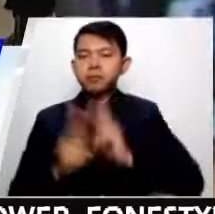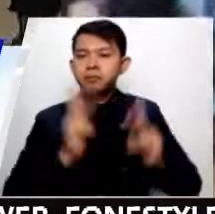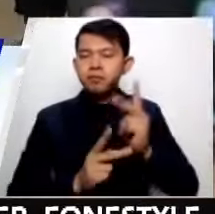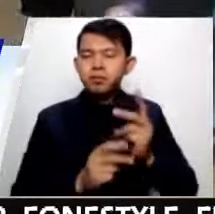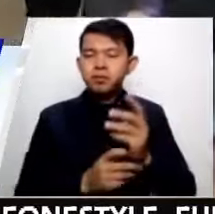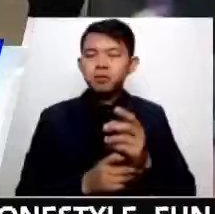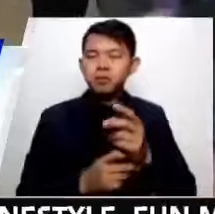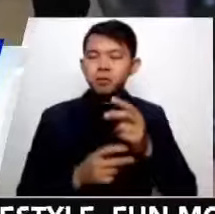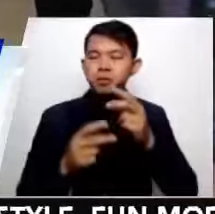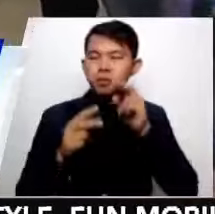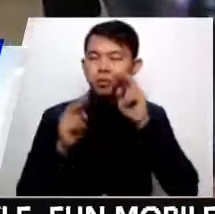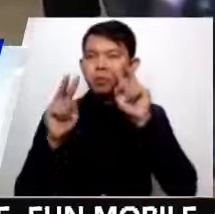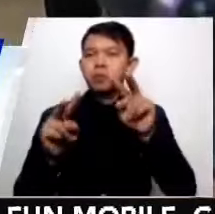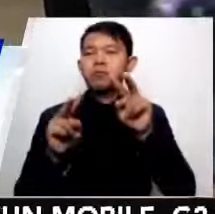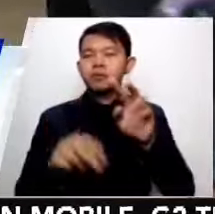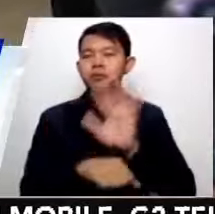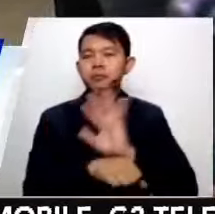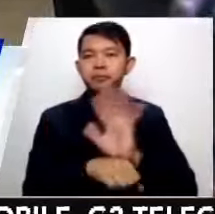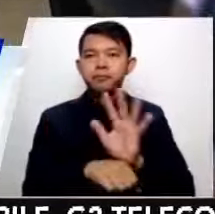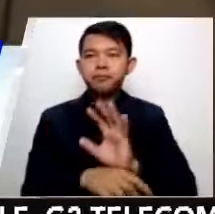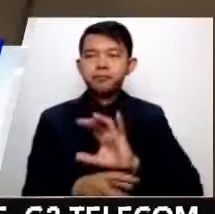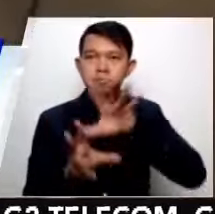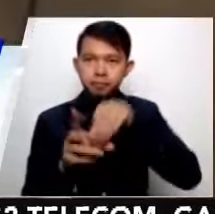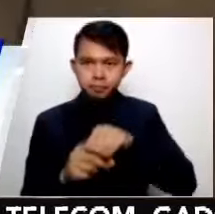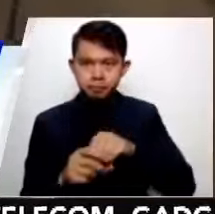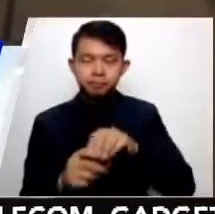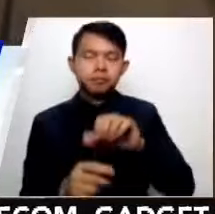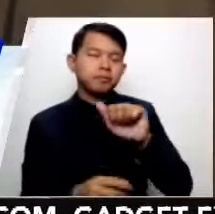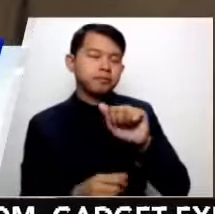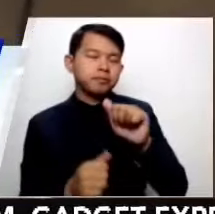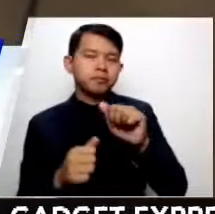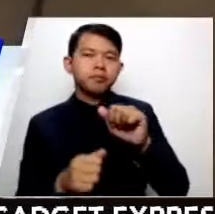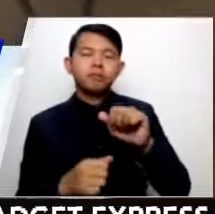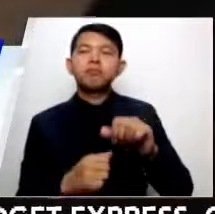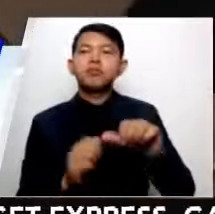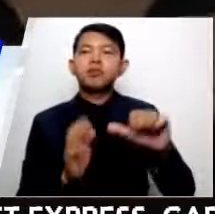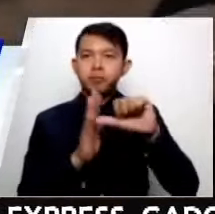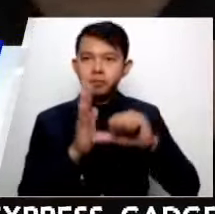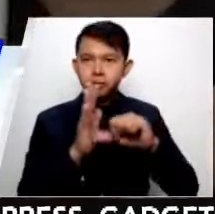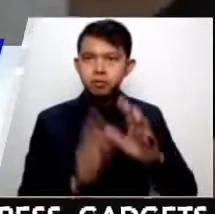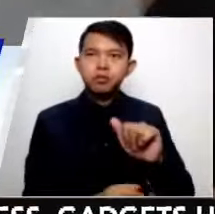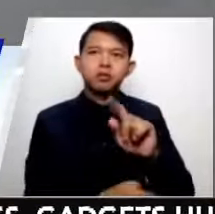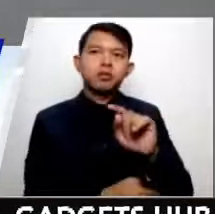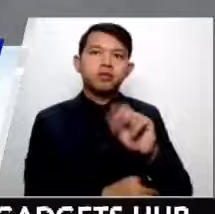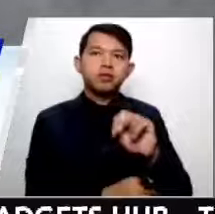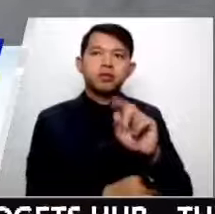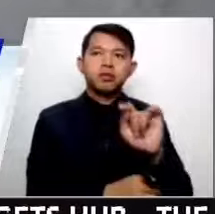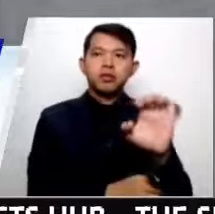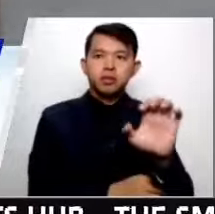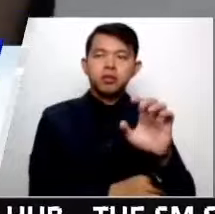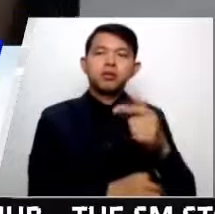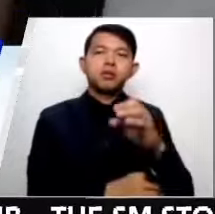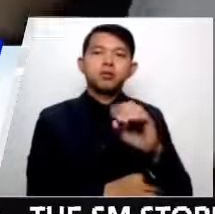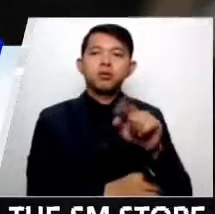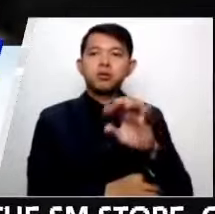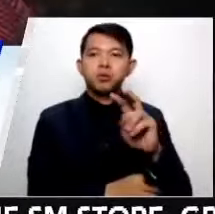Network Senior Vice President Attorney Annette Gozon Valdez at GMA Pictures Senior Vice President Nessa Valdelio.